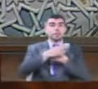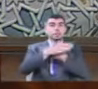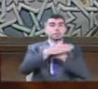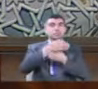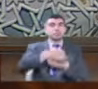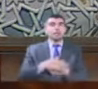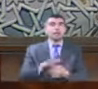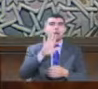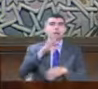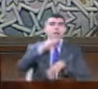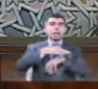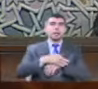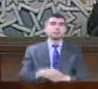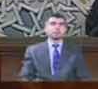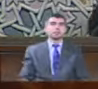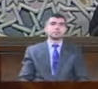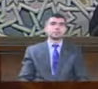حدود 5 دقائق.